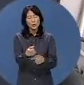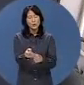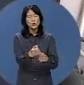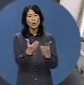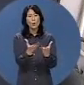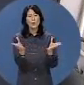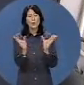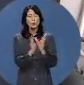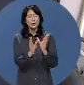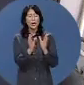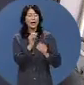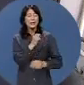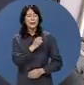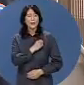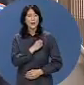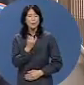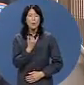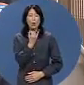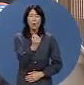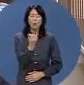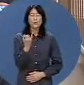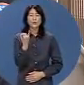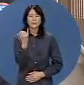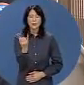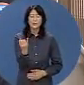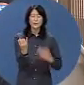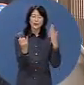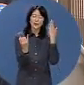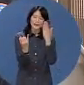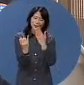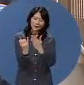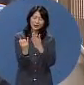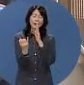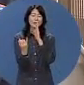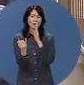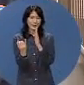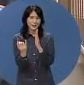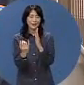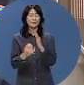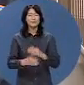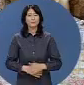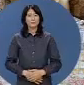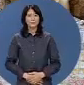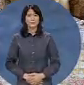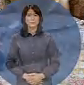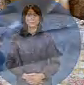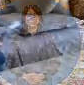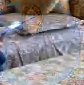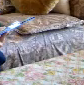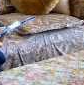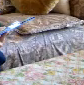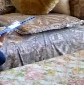も皆さんのおタを訪問しますのでご質問などがありましたらお気軽にお申し付け